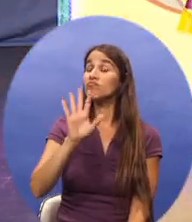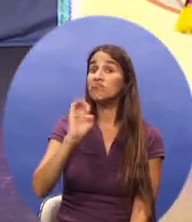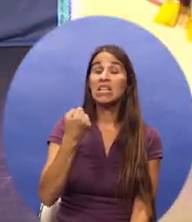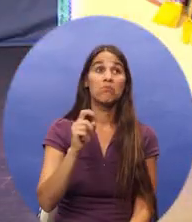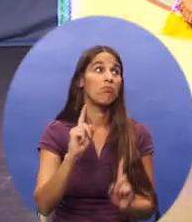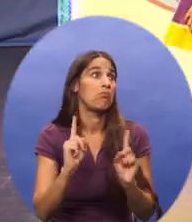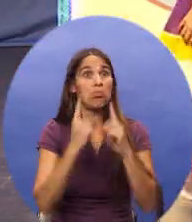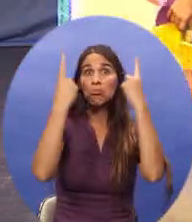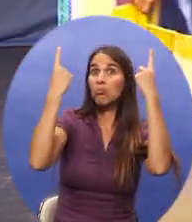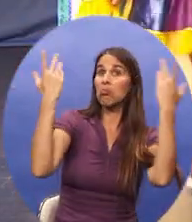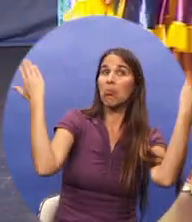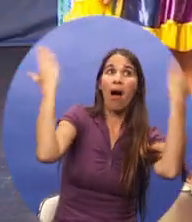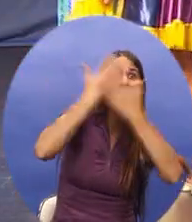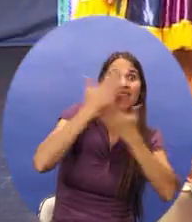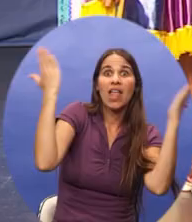אם פתאום במפתיע